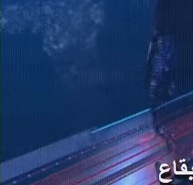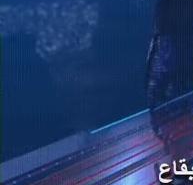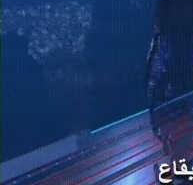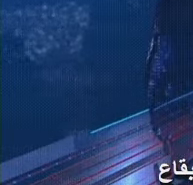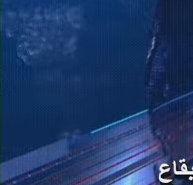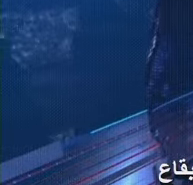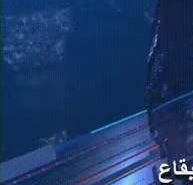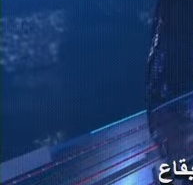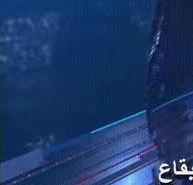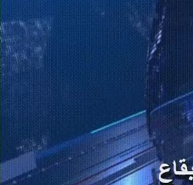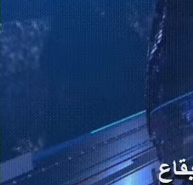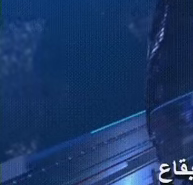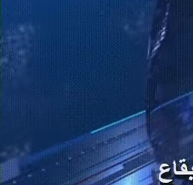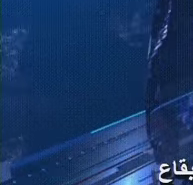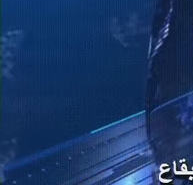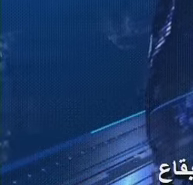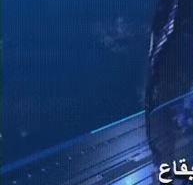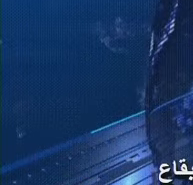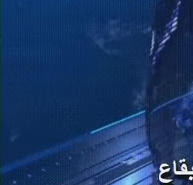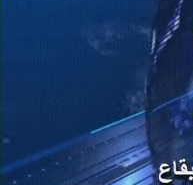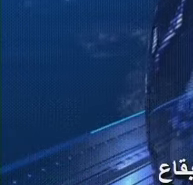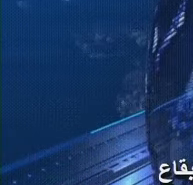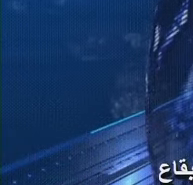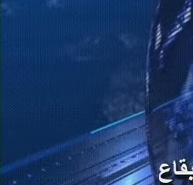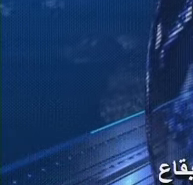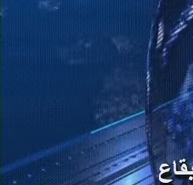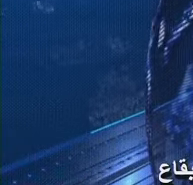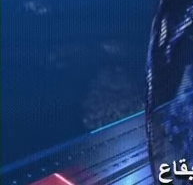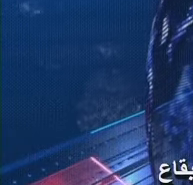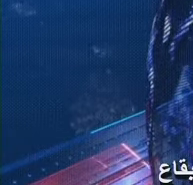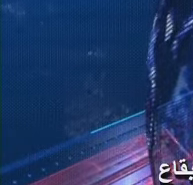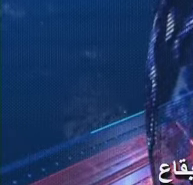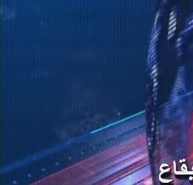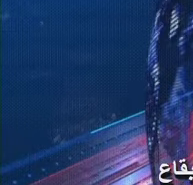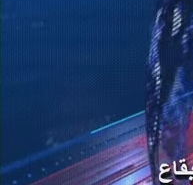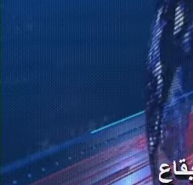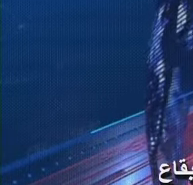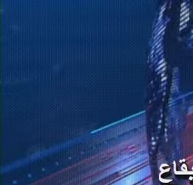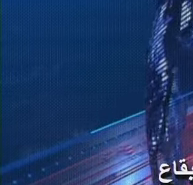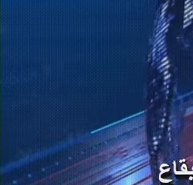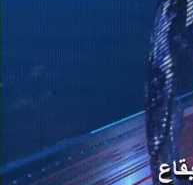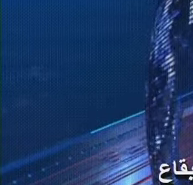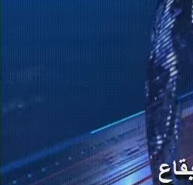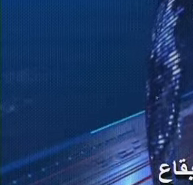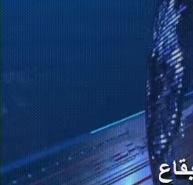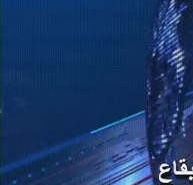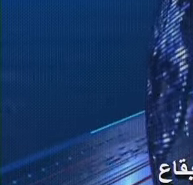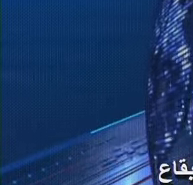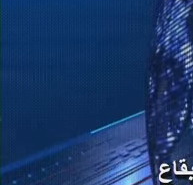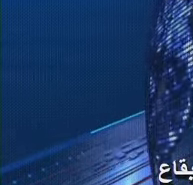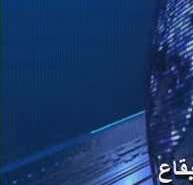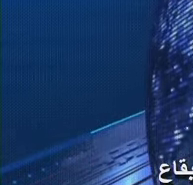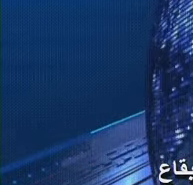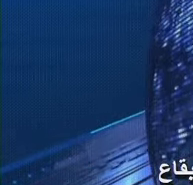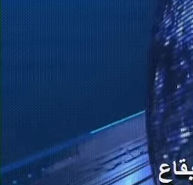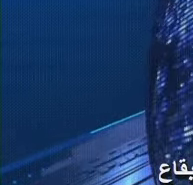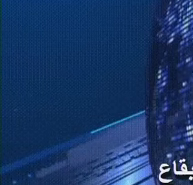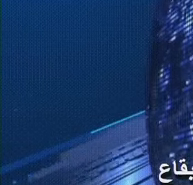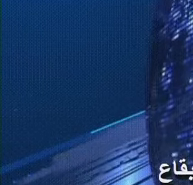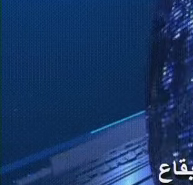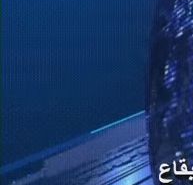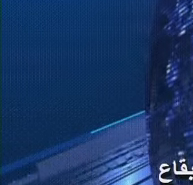للمعالجه كذلك نفذ عده غارات في المنطقه على السلسله الشرقيه والغربيه استهدف فيها